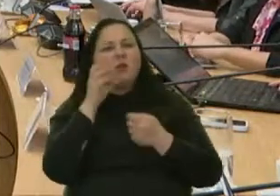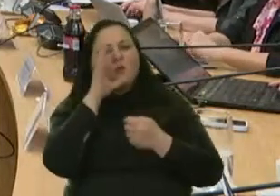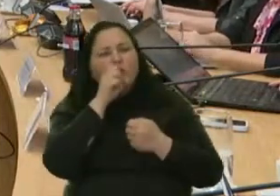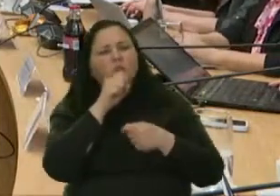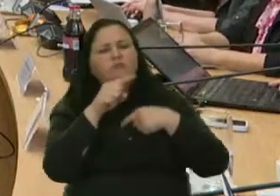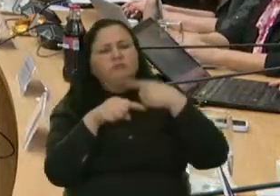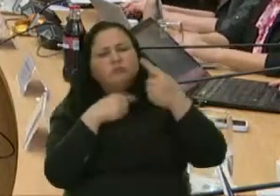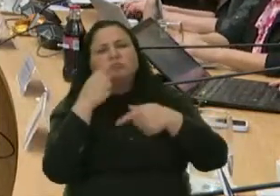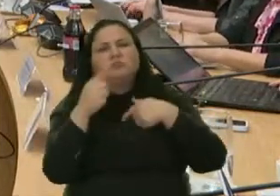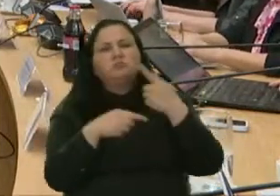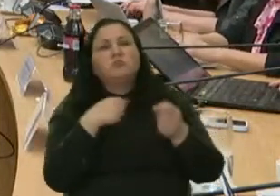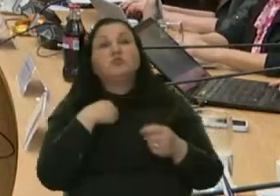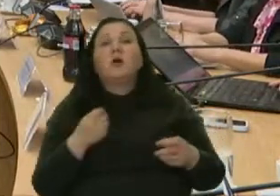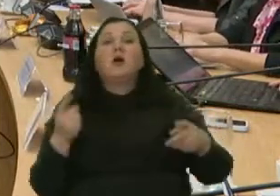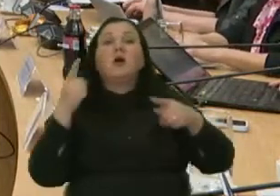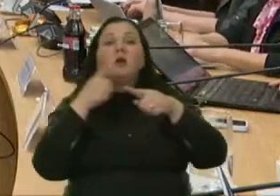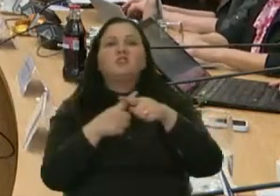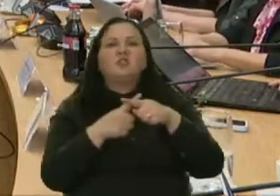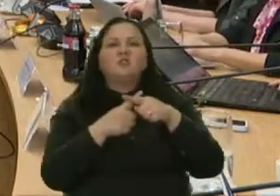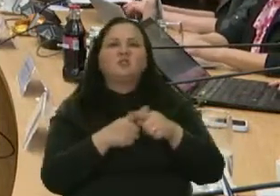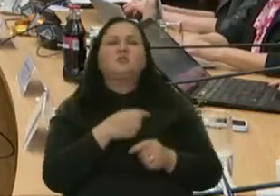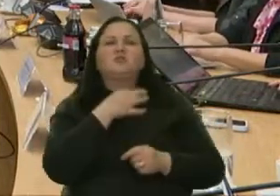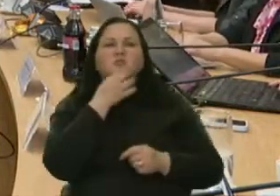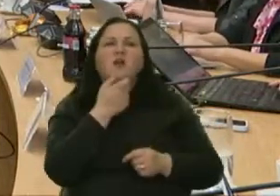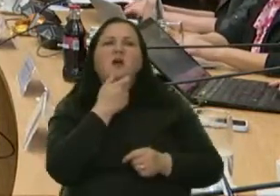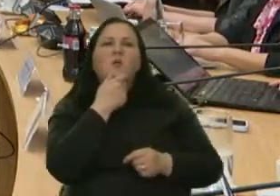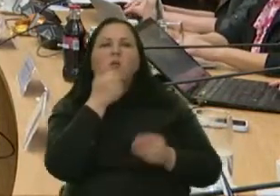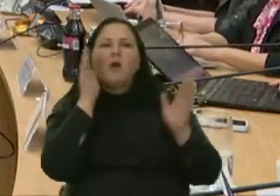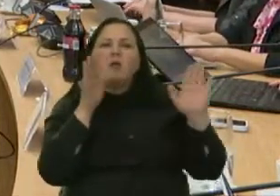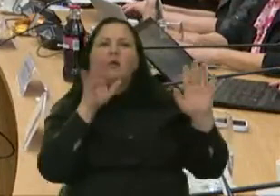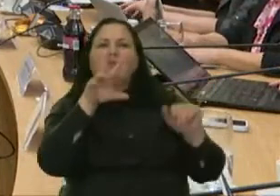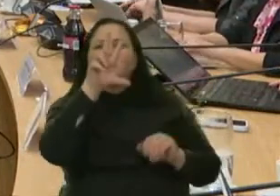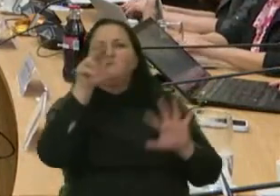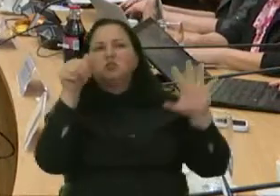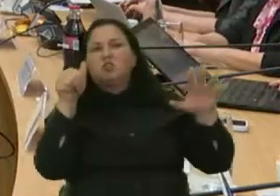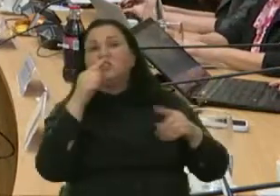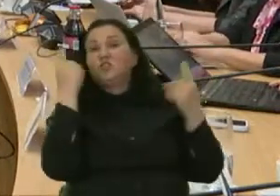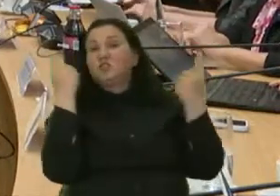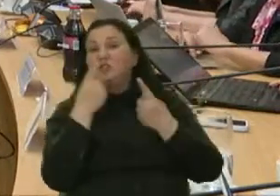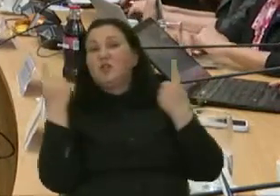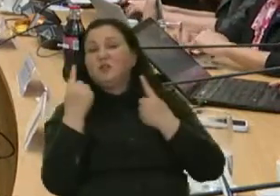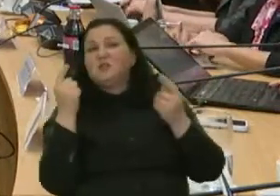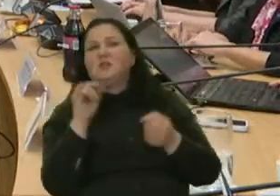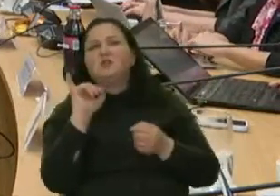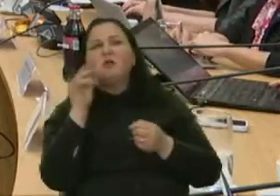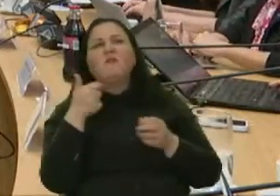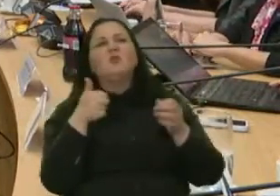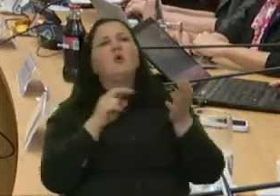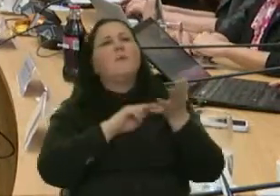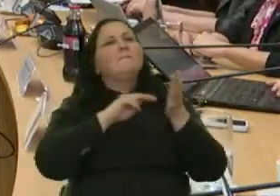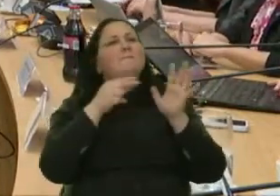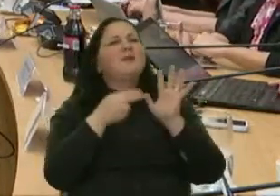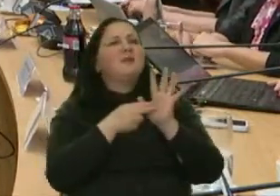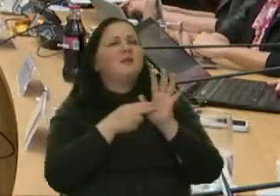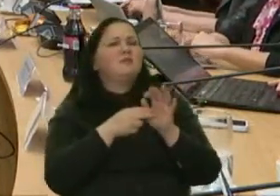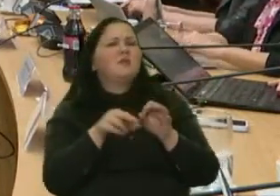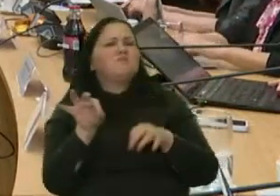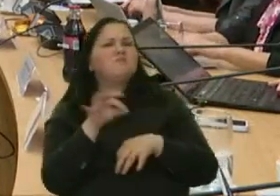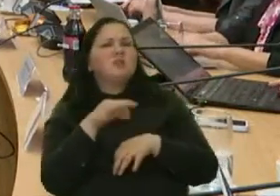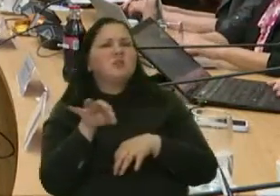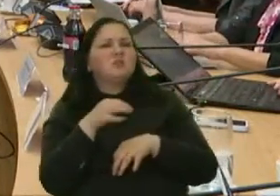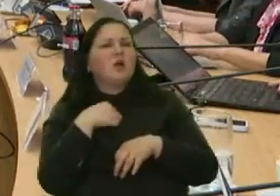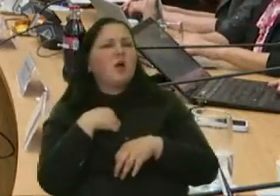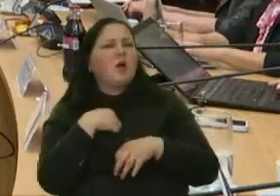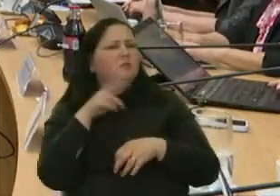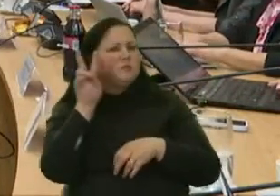vine zi și aș adăuga eu Anul are 365 de zile și atunci având o pregătire inginerească am consultat puțin